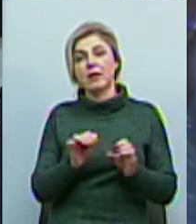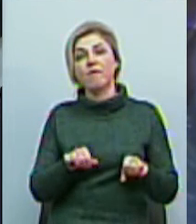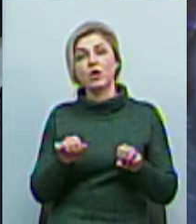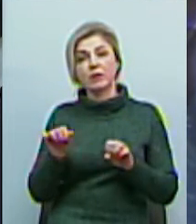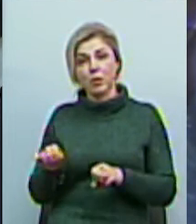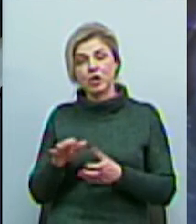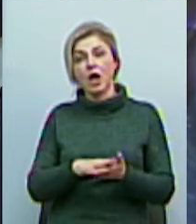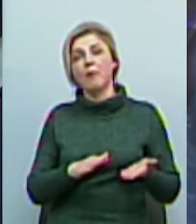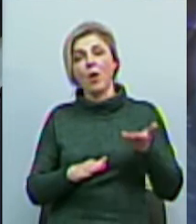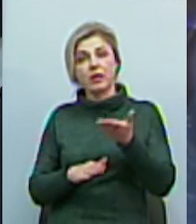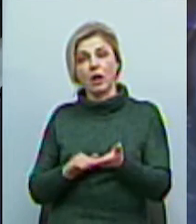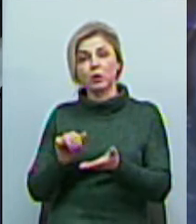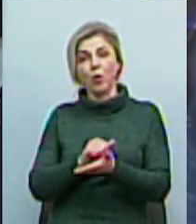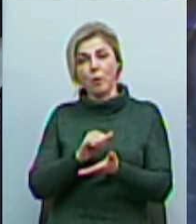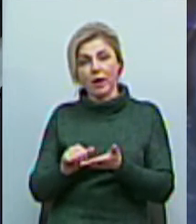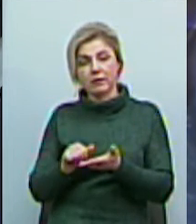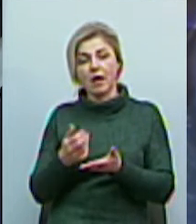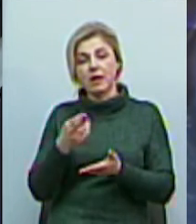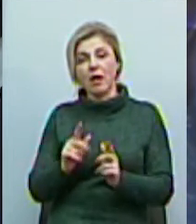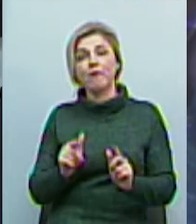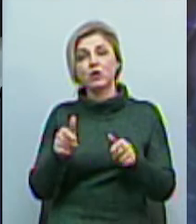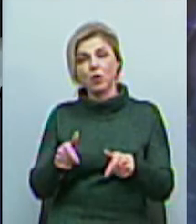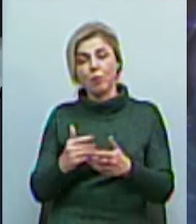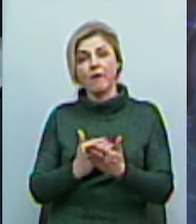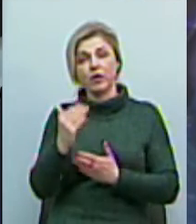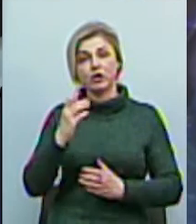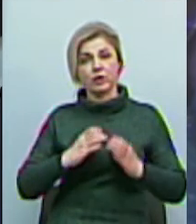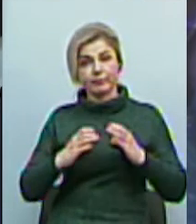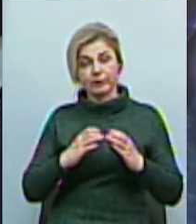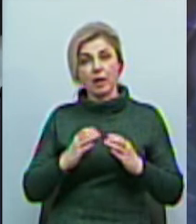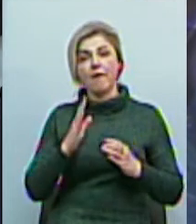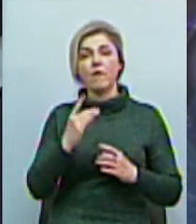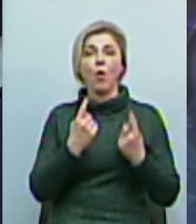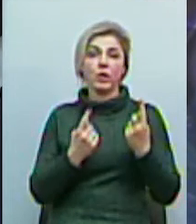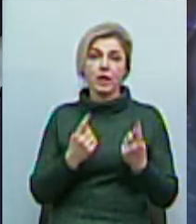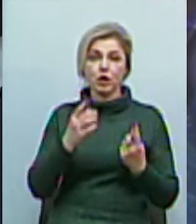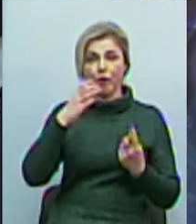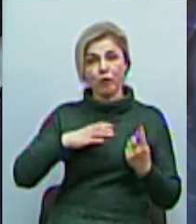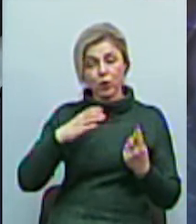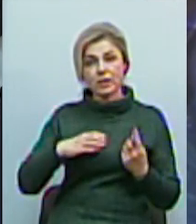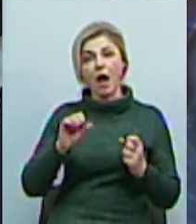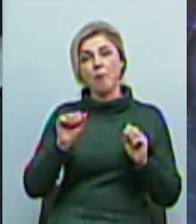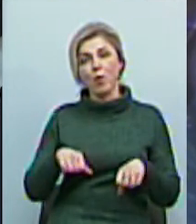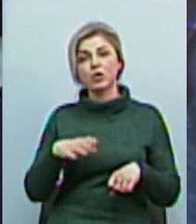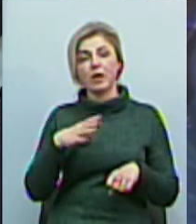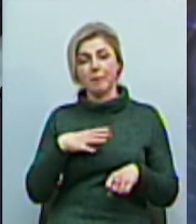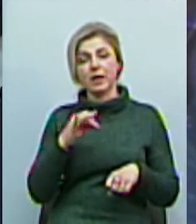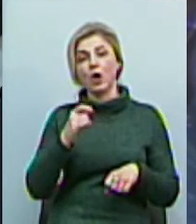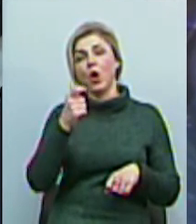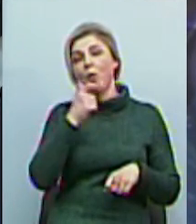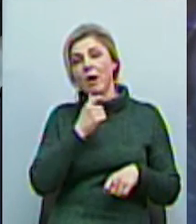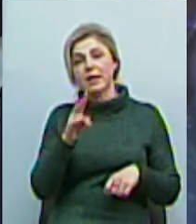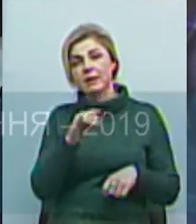можливість подати документи для вступу до вишів не в один вуз, а може бути і